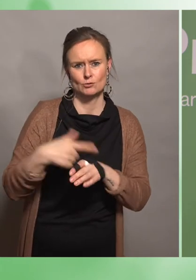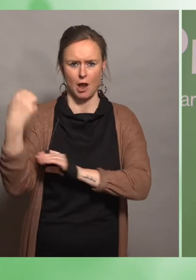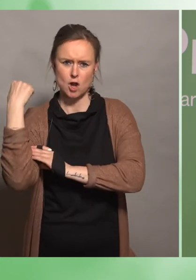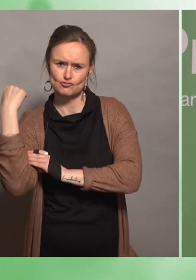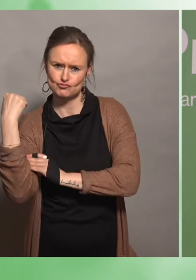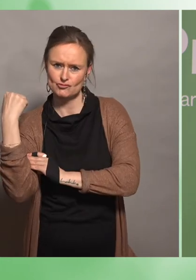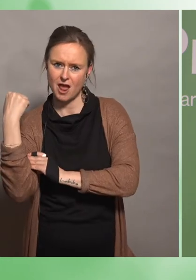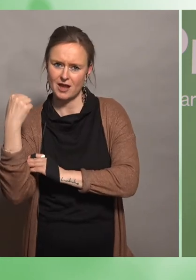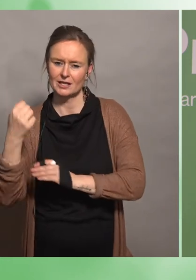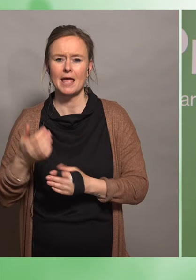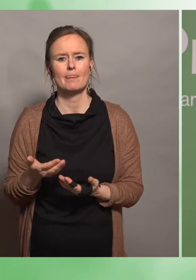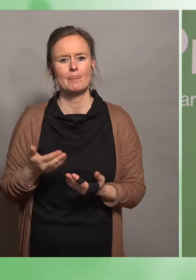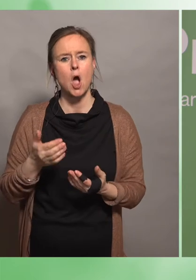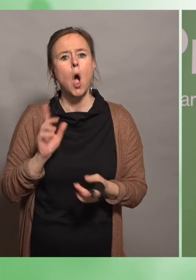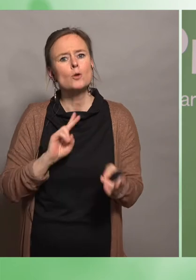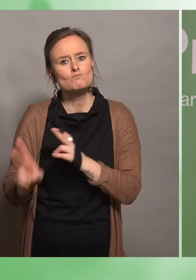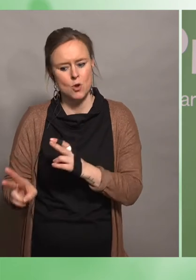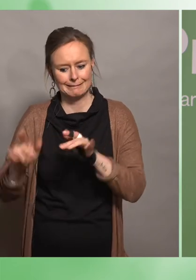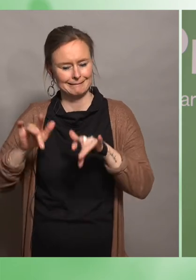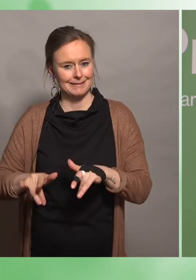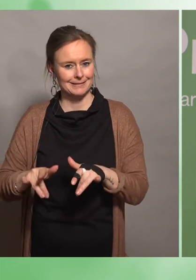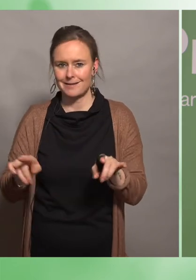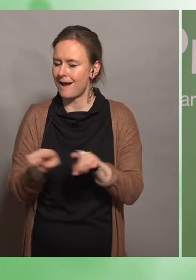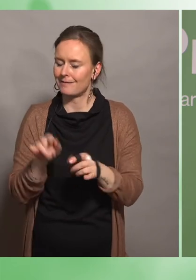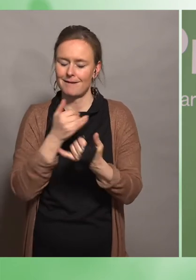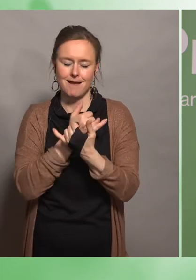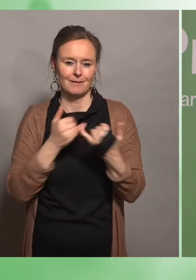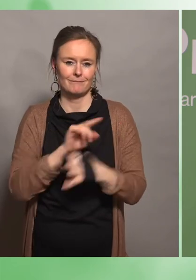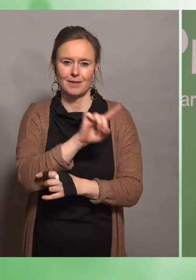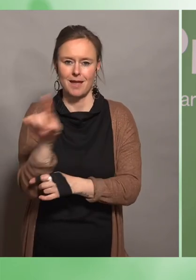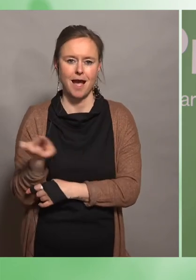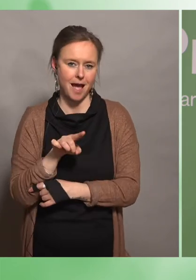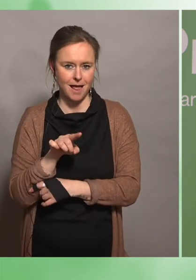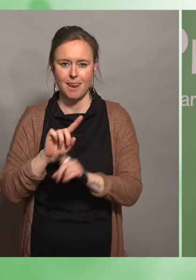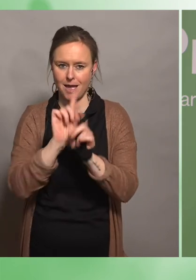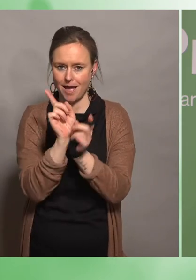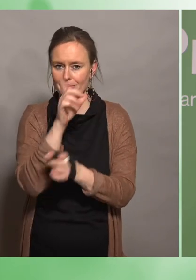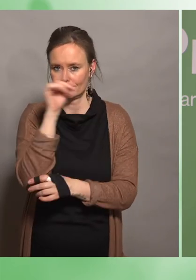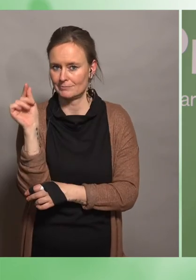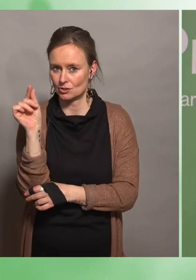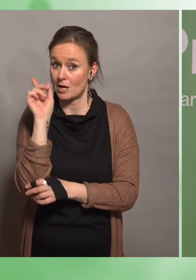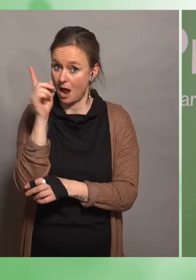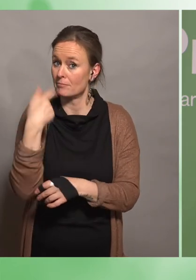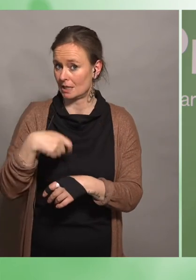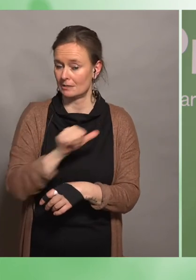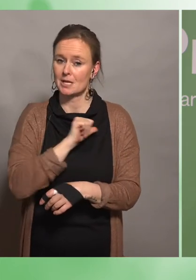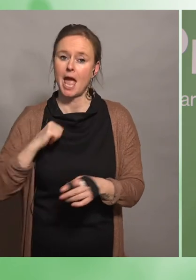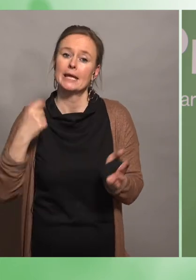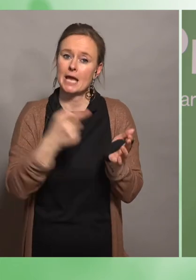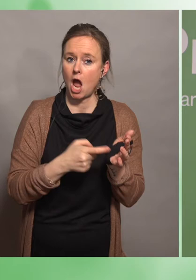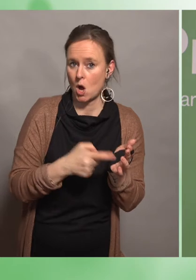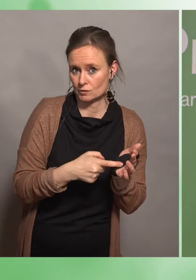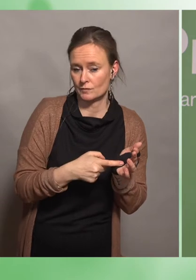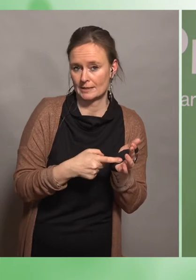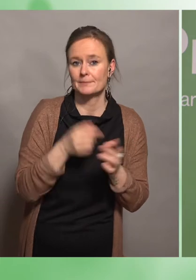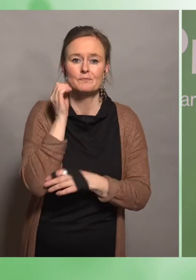anderen Menschen auch. Aber natürlich gibt es Herausforderungen im Arbeitsalltag, wie auch für alle anderen. Und die